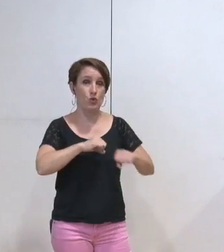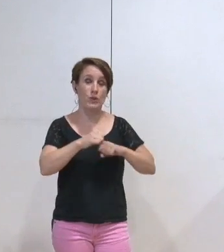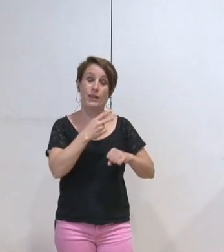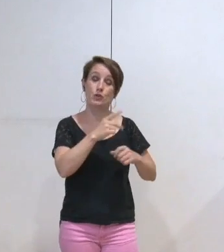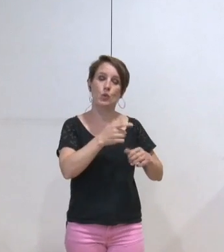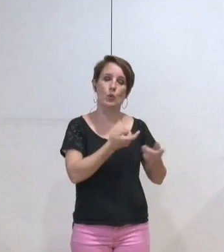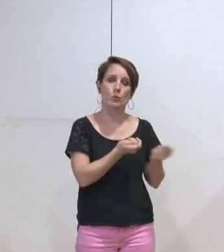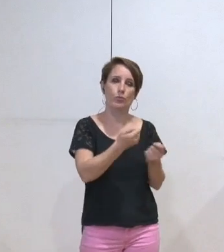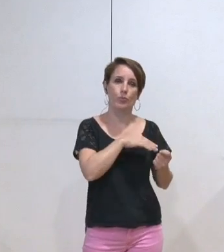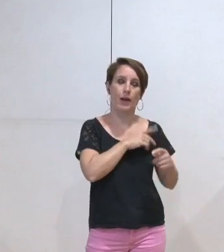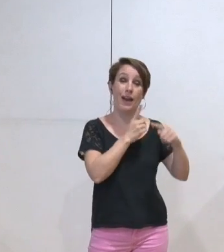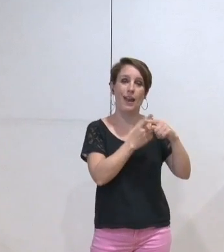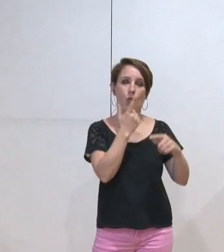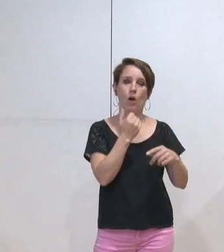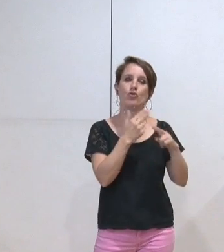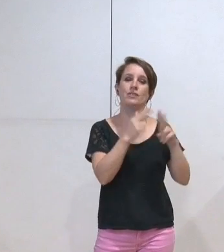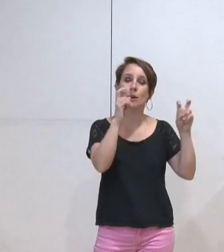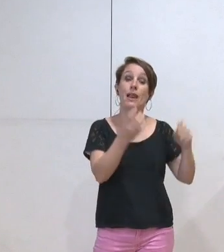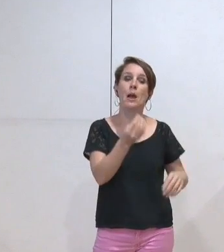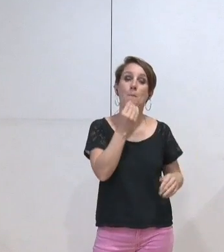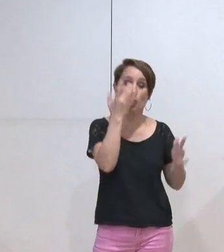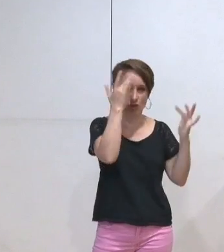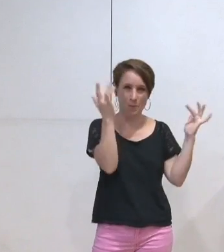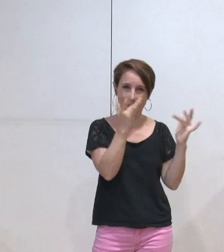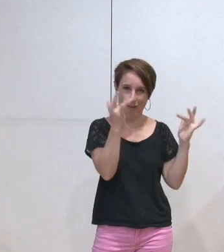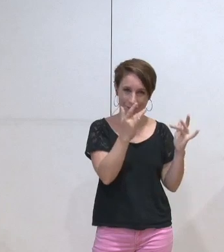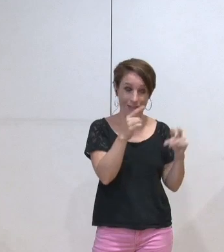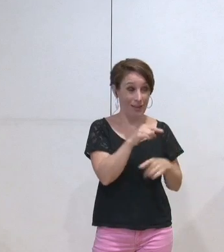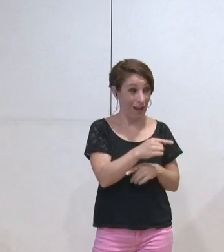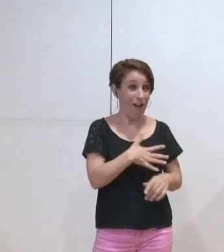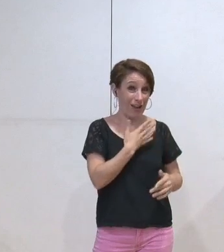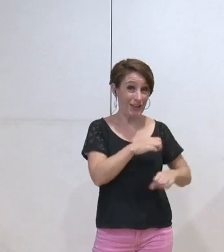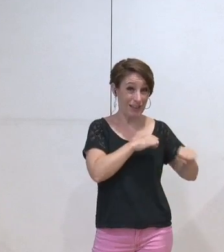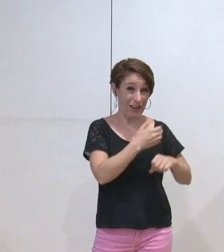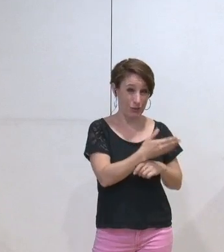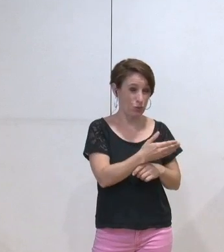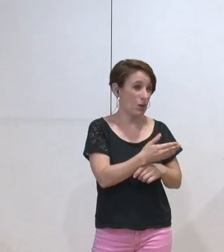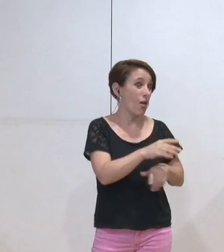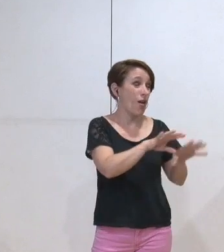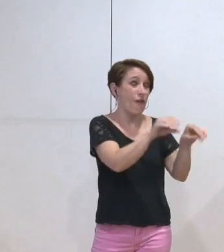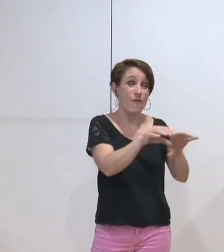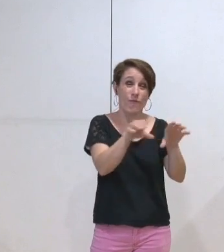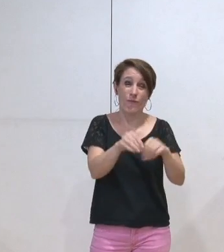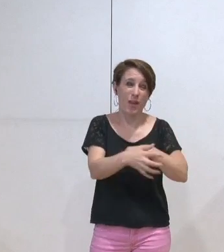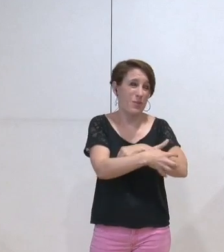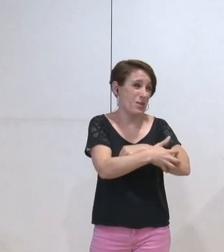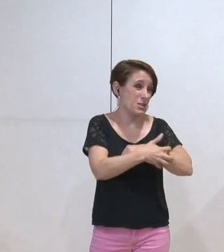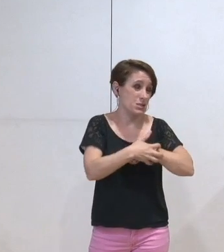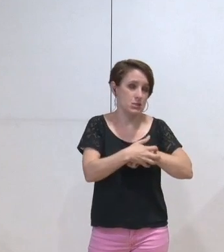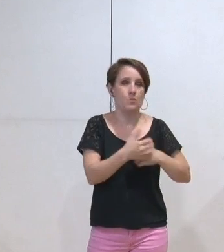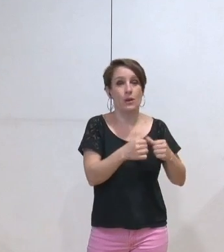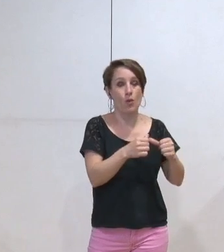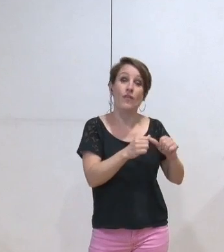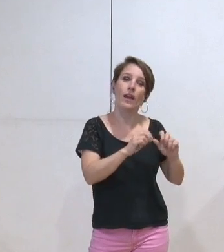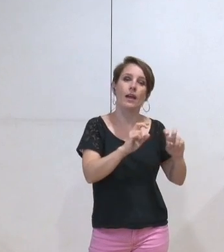action qui propose qui permet à des centaines de familles sur Grenoble en situation de grande pauvreté de bénéficier notamment de lait maternisé à moitié